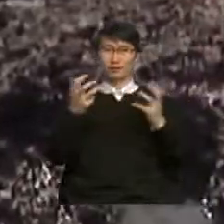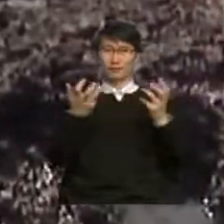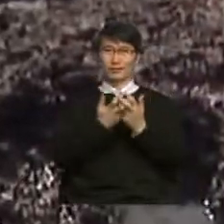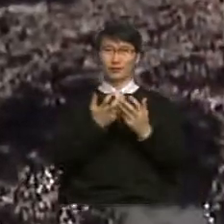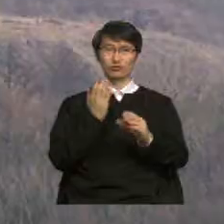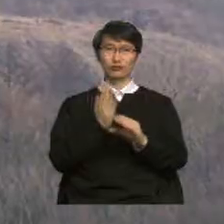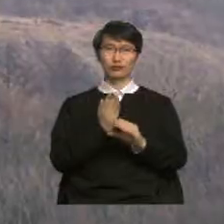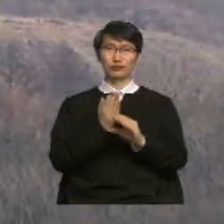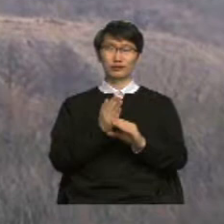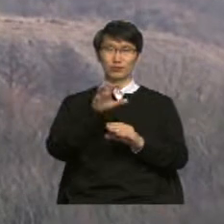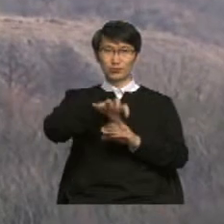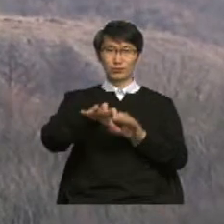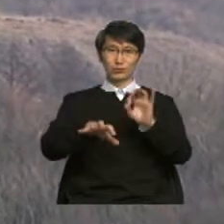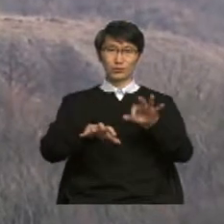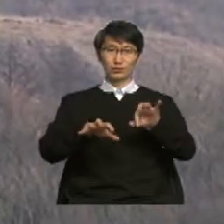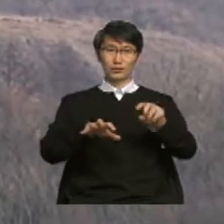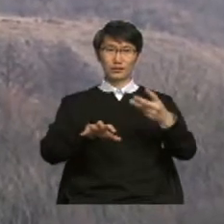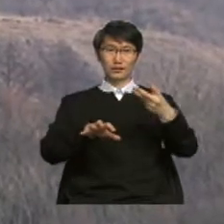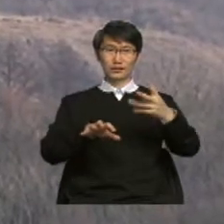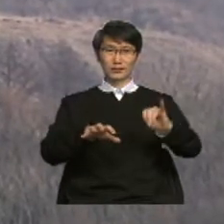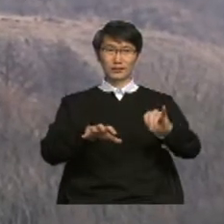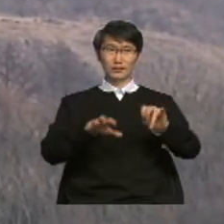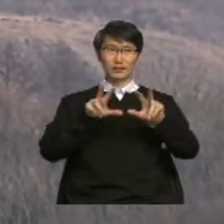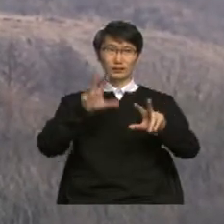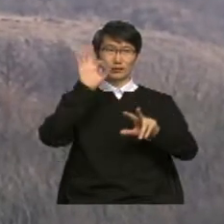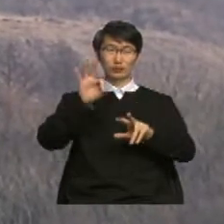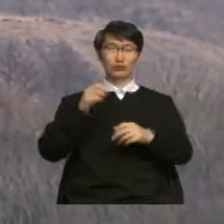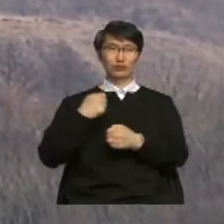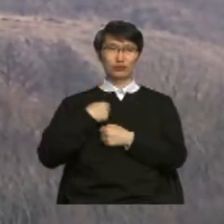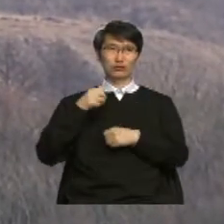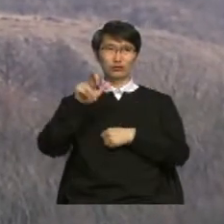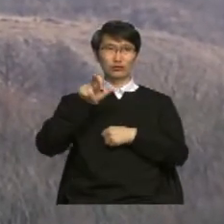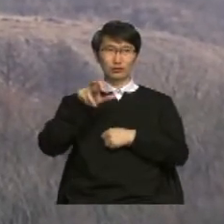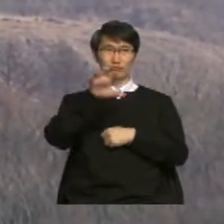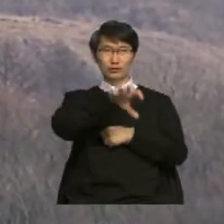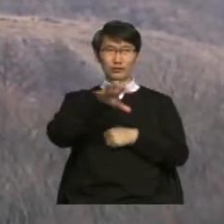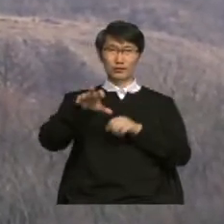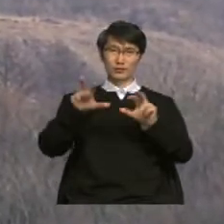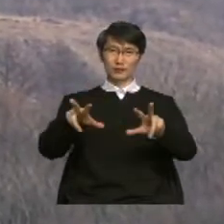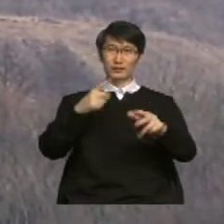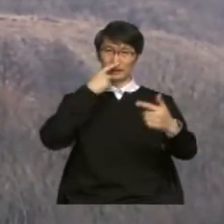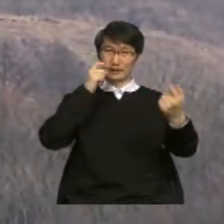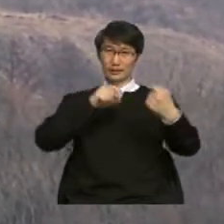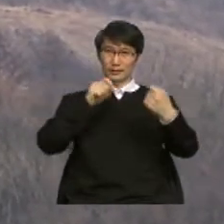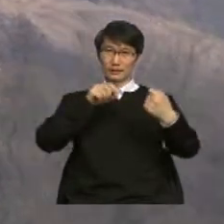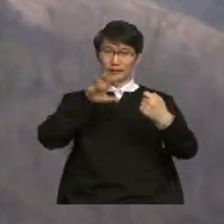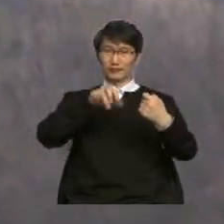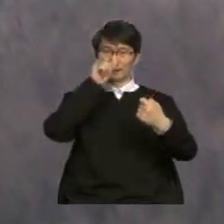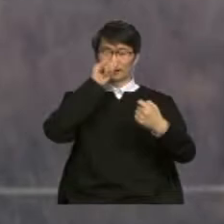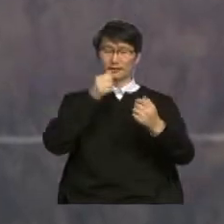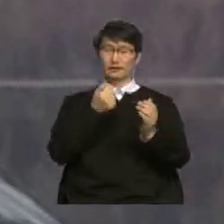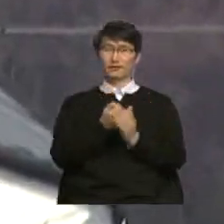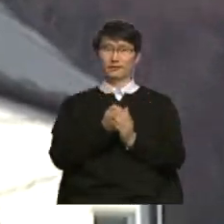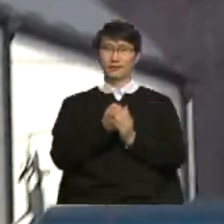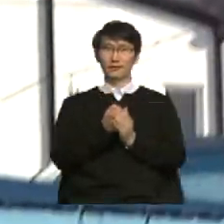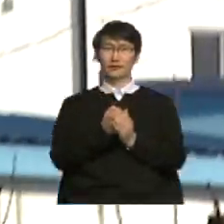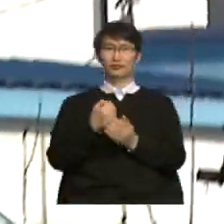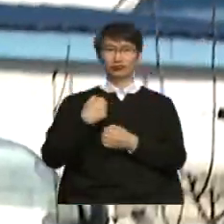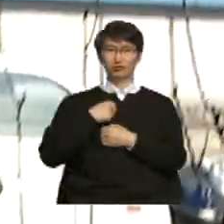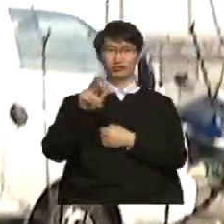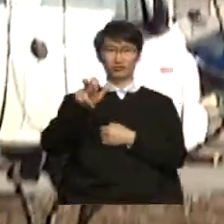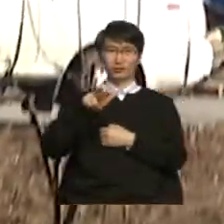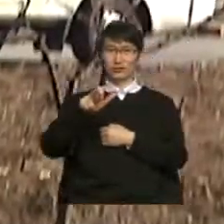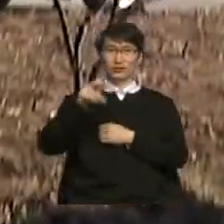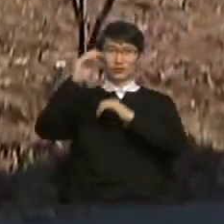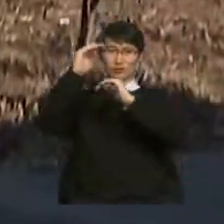상황입니다. 이곳 용천리는 지금 보시는 군 사격장 표적지가 지근거리에 있는 마을입니다. 따라서 군이